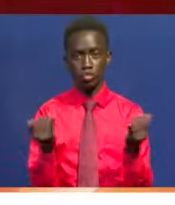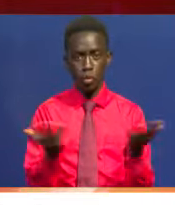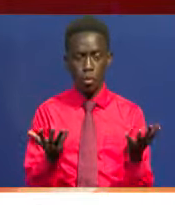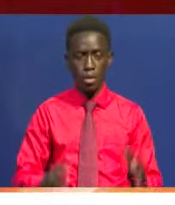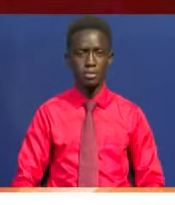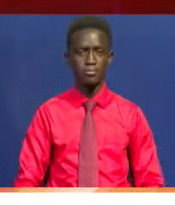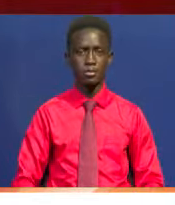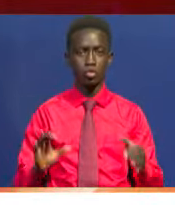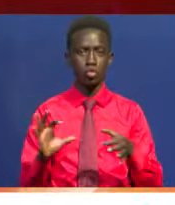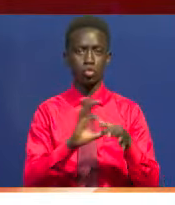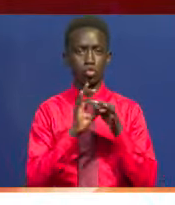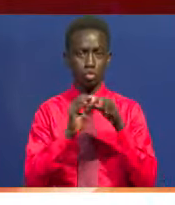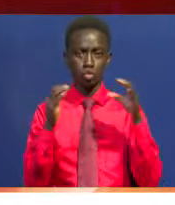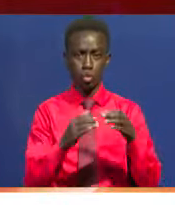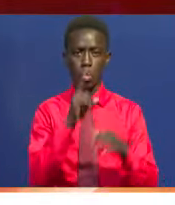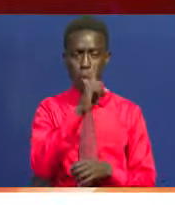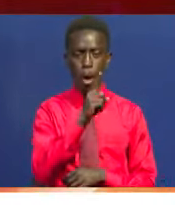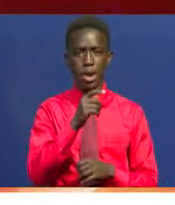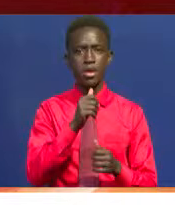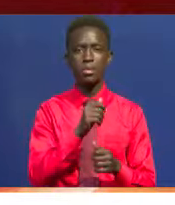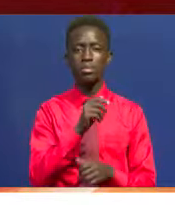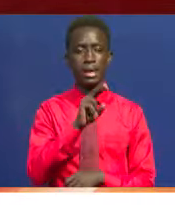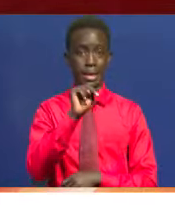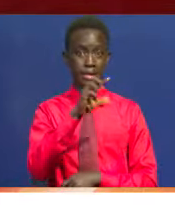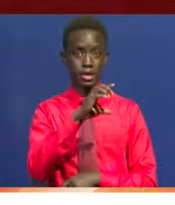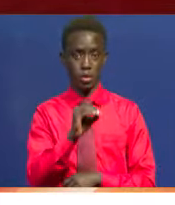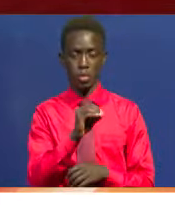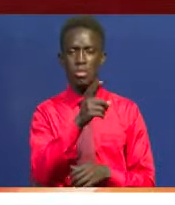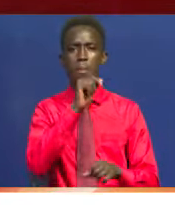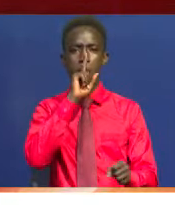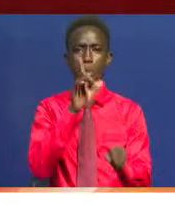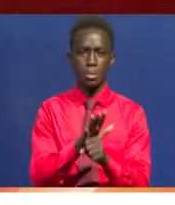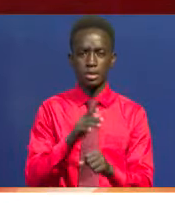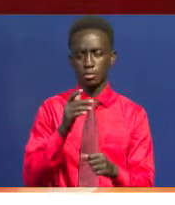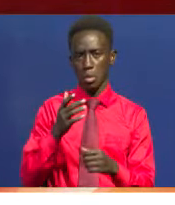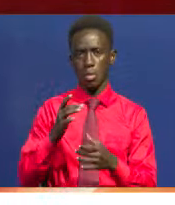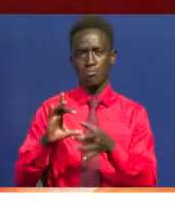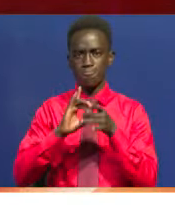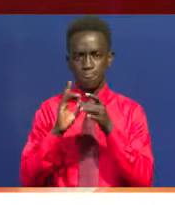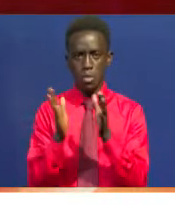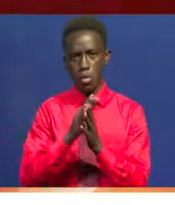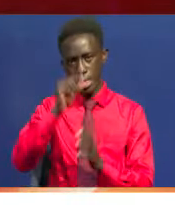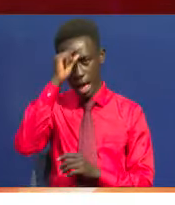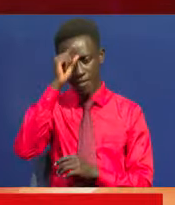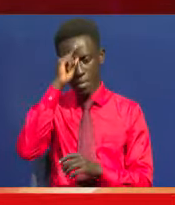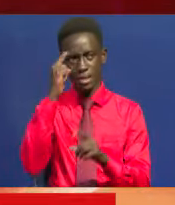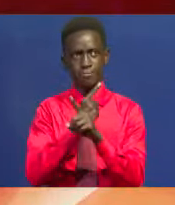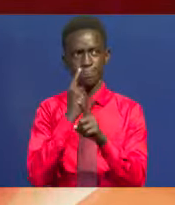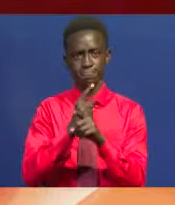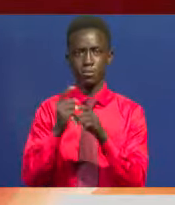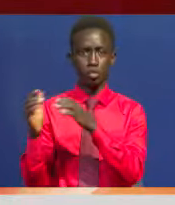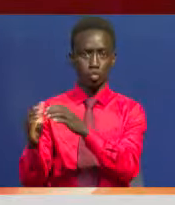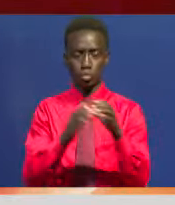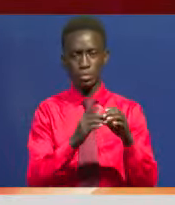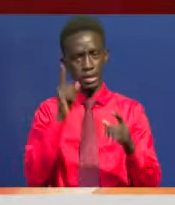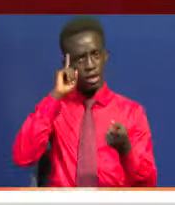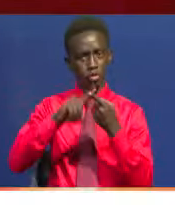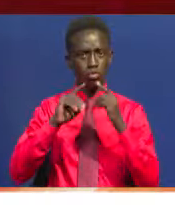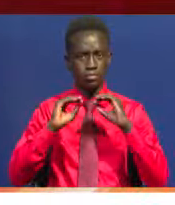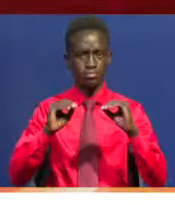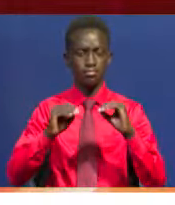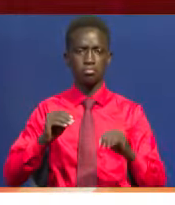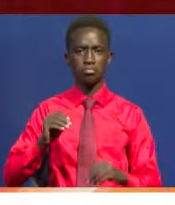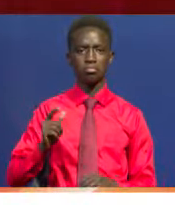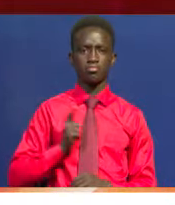Shirika moja lisilo la kiserikali limeahidi kushirikiana na taasisi za serikali kutoa mafunzo kwa kina mama na vijana